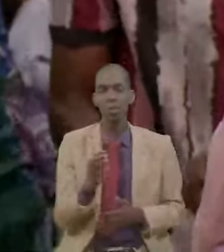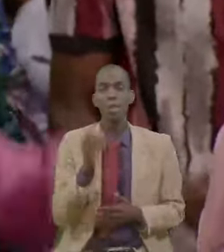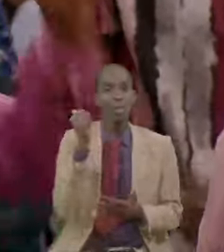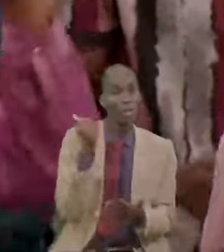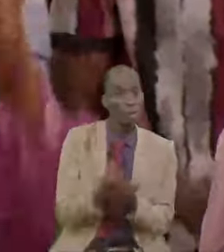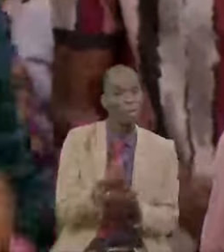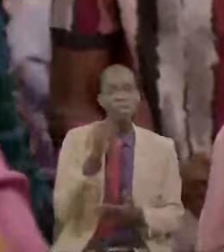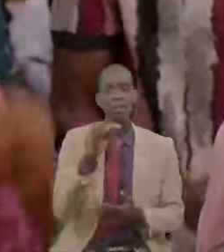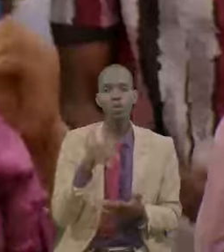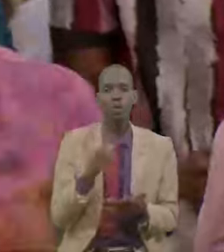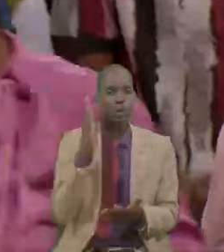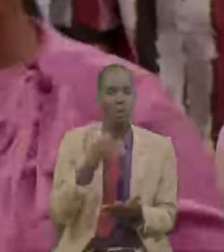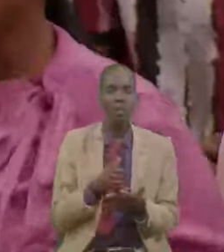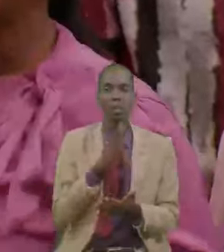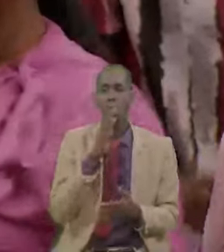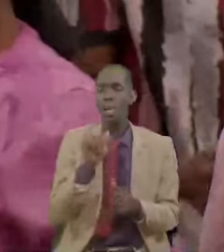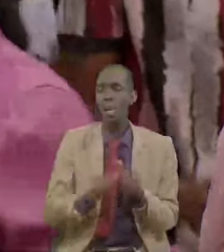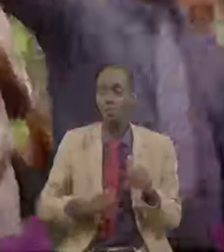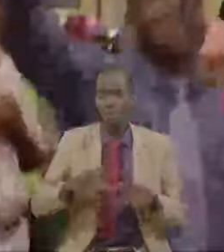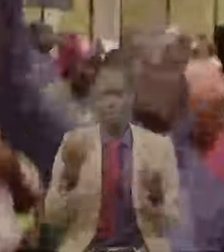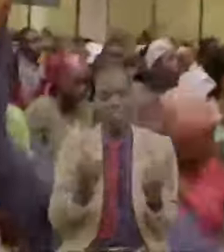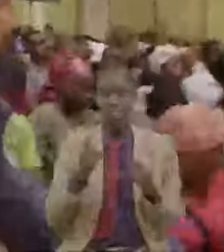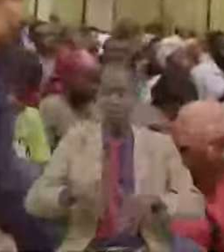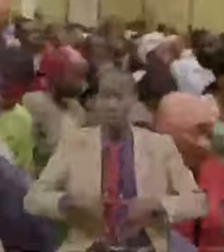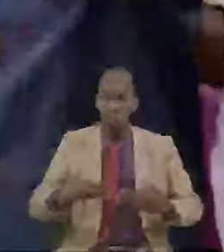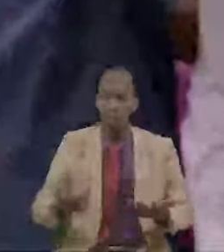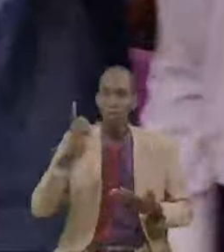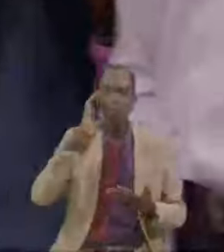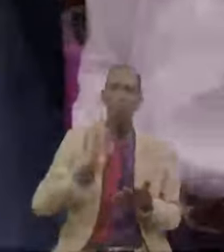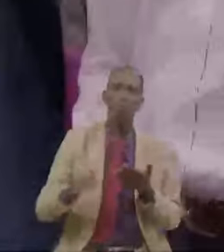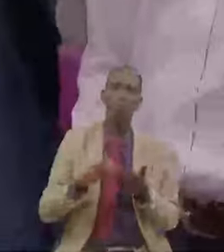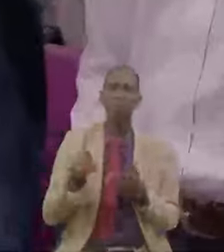Amen qu'il en soit ainsi. Tout péché vous confessez ce soir sera pardonné.